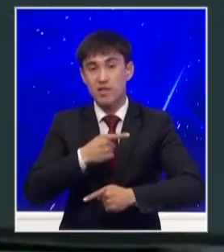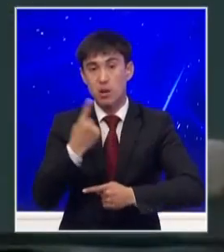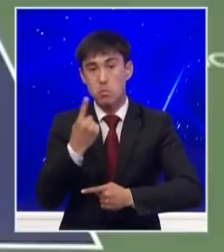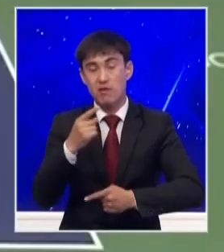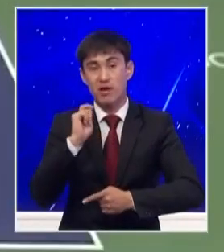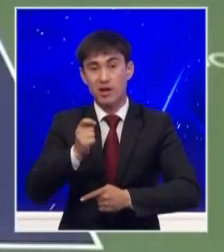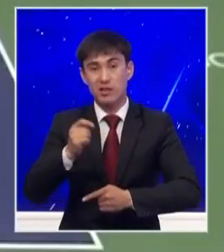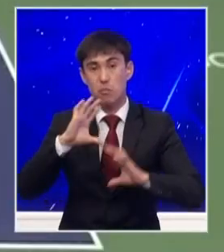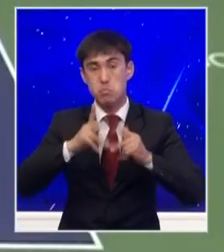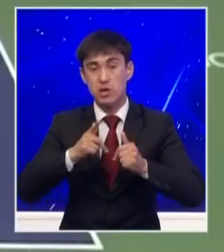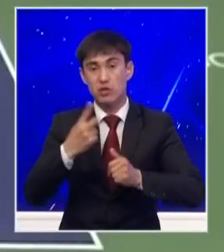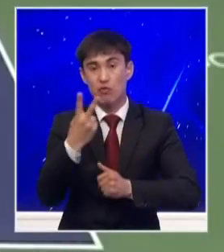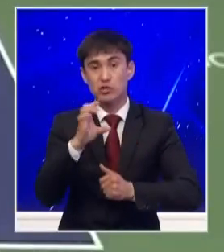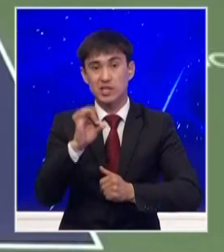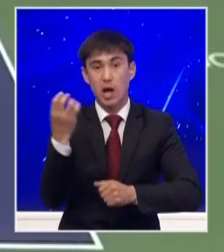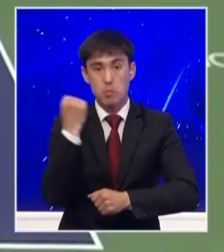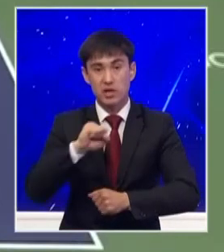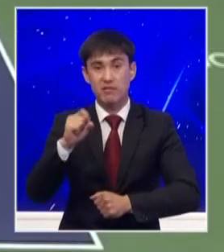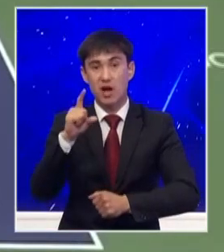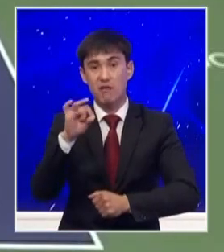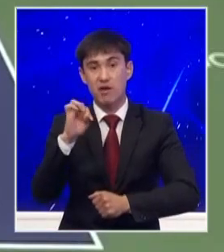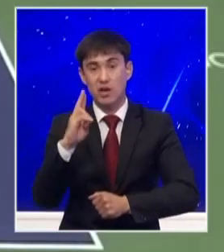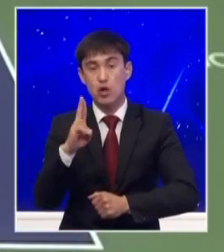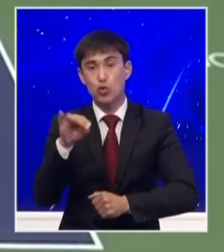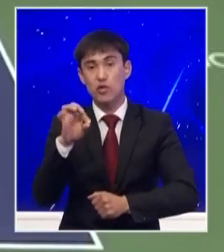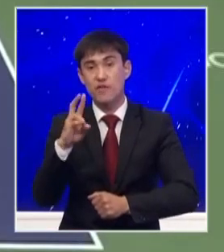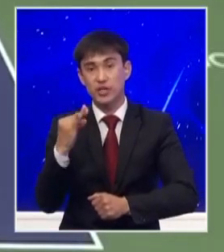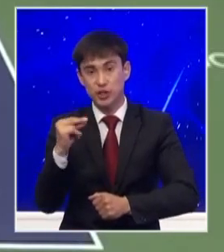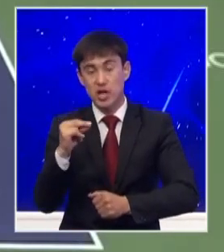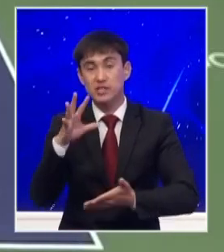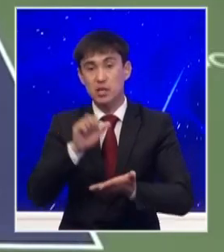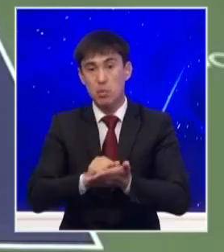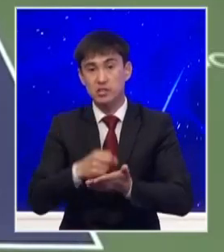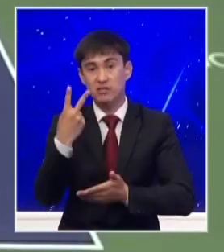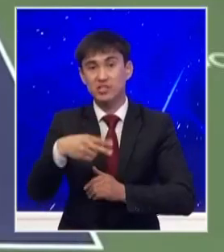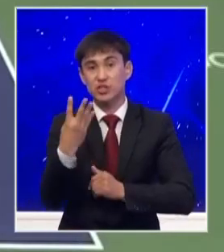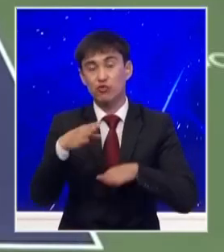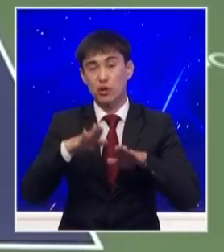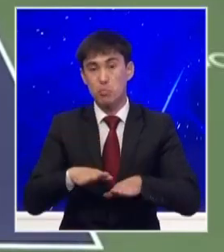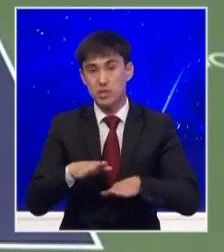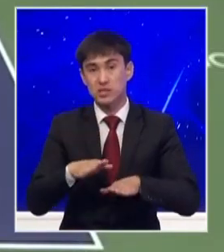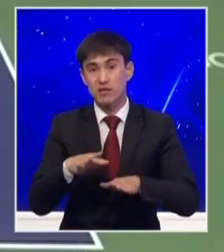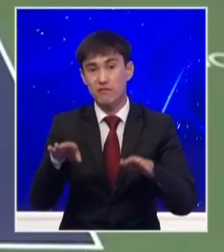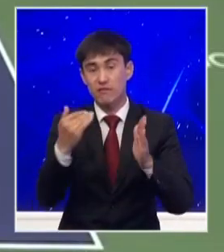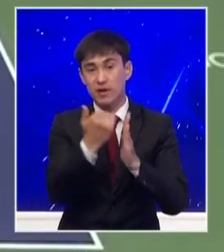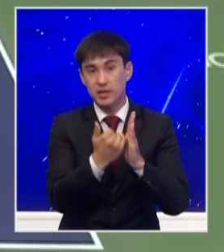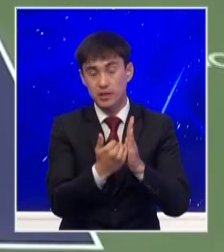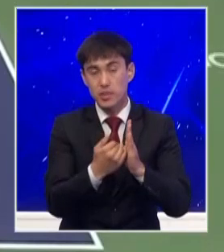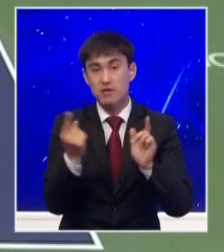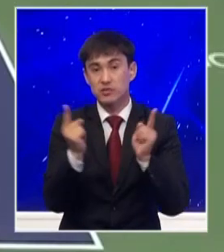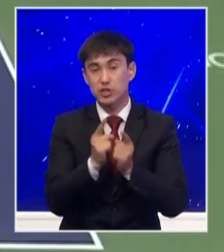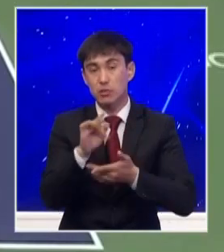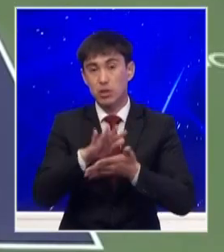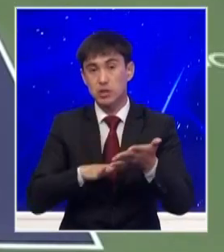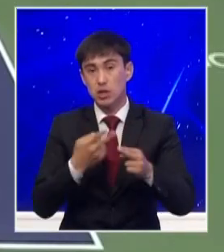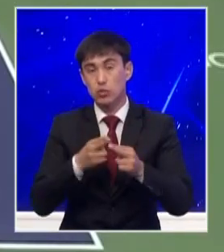первая ракетка мира в двух сетах обыграла хорватку Дону Векич, занимающую 24-е место в рейтинге. Встреча,